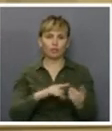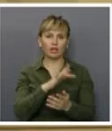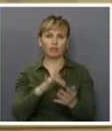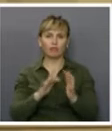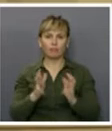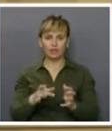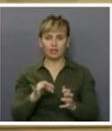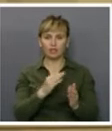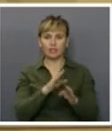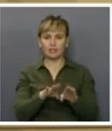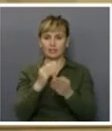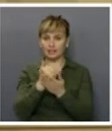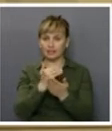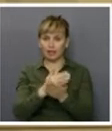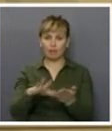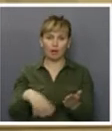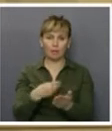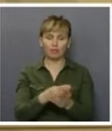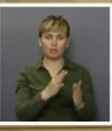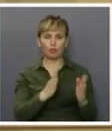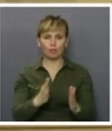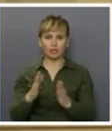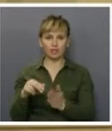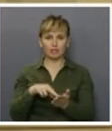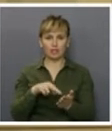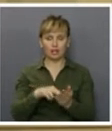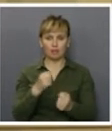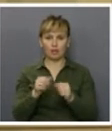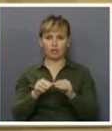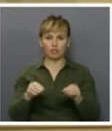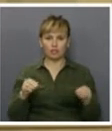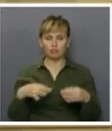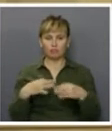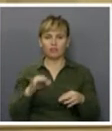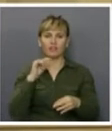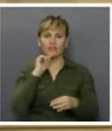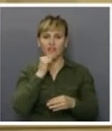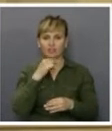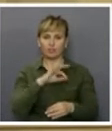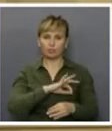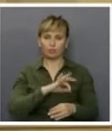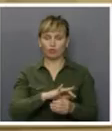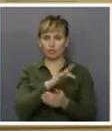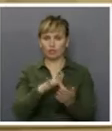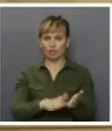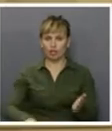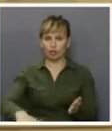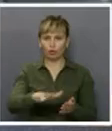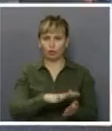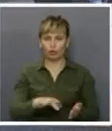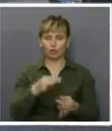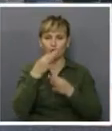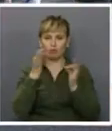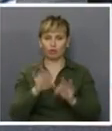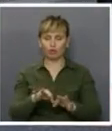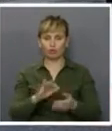система платных парковок применяется для упорядочения стоянок автотранспорта, эффективного использования городской территории и создания комфортных условий для